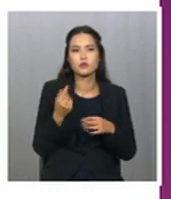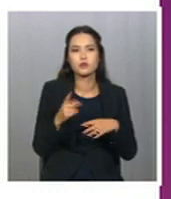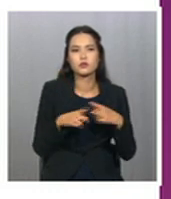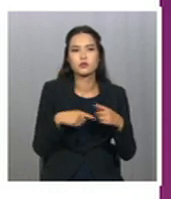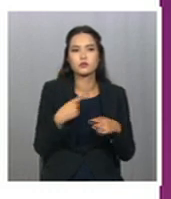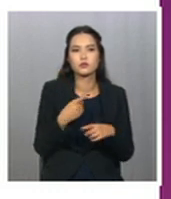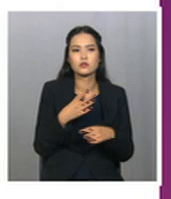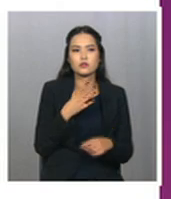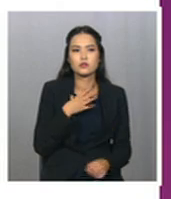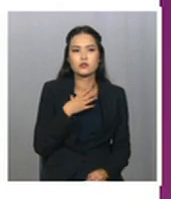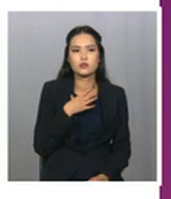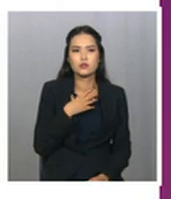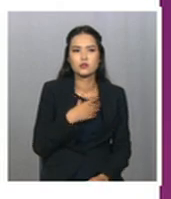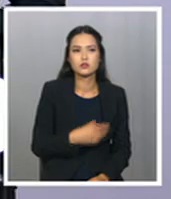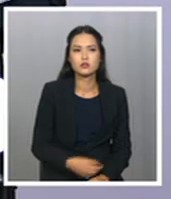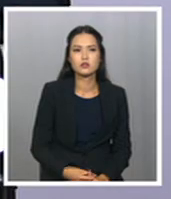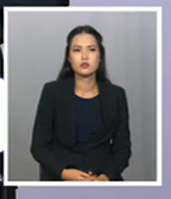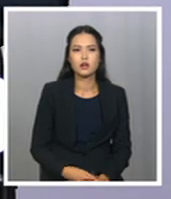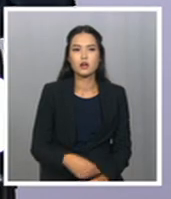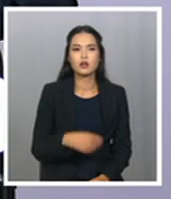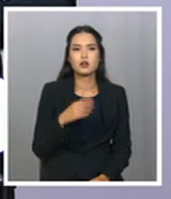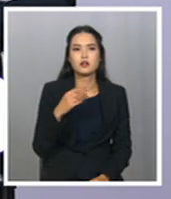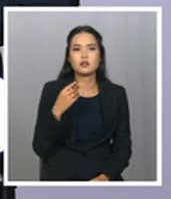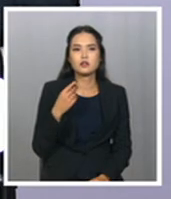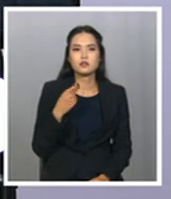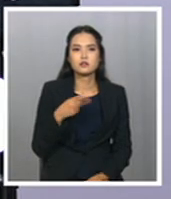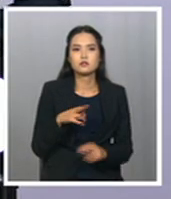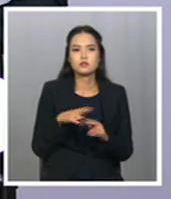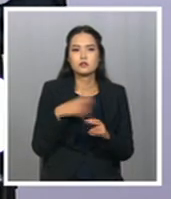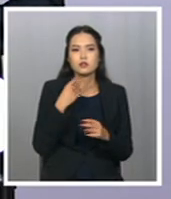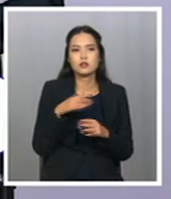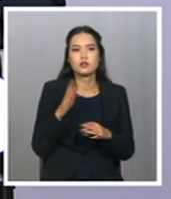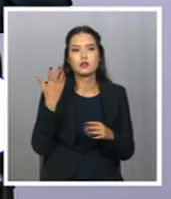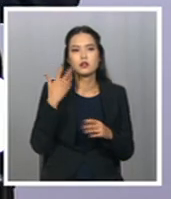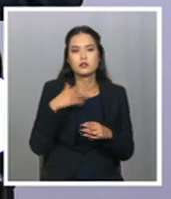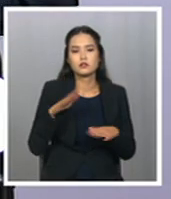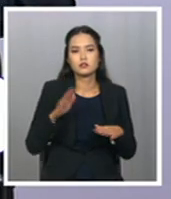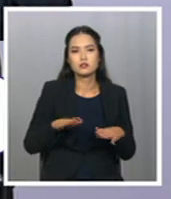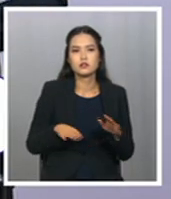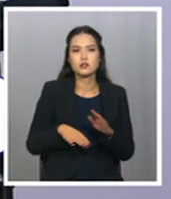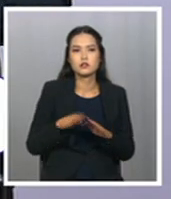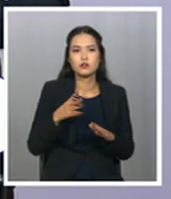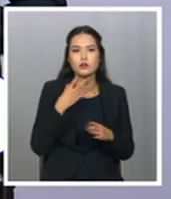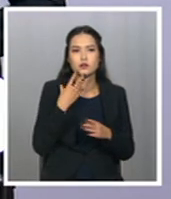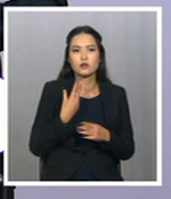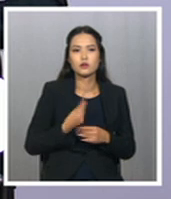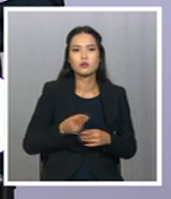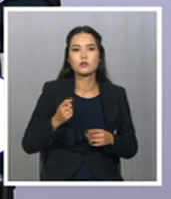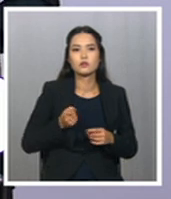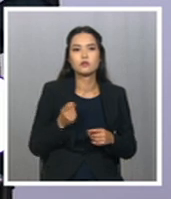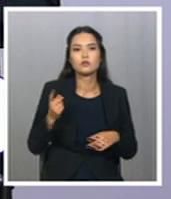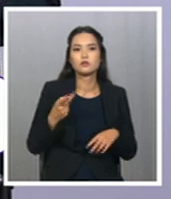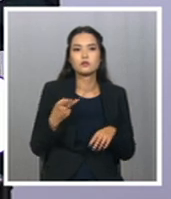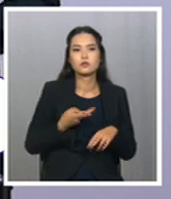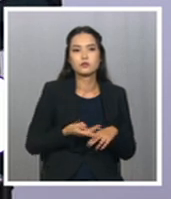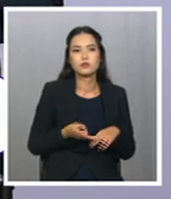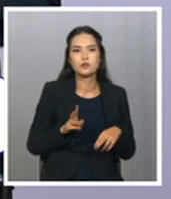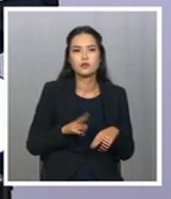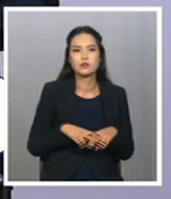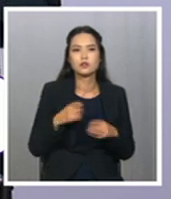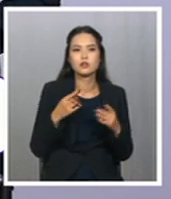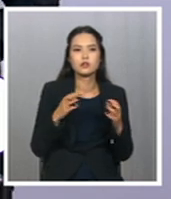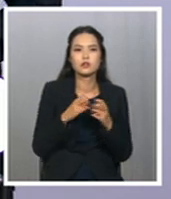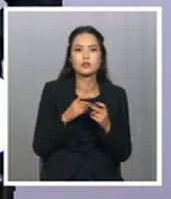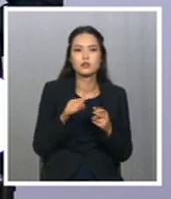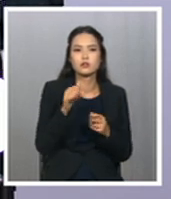көптеген ұрпақтары толтырды. Яғни ол балалық шағынан бастап бүткін дүниежүзіне ықпалды тұлғалармен араласып